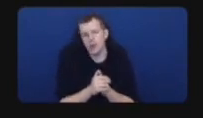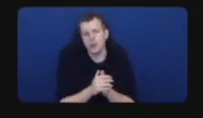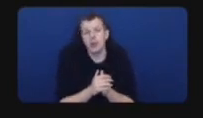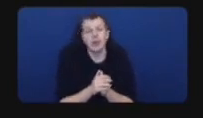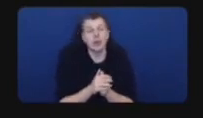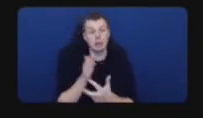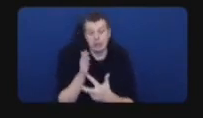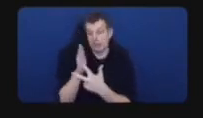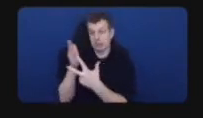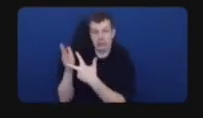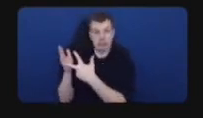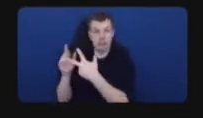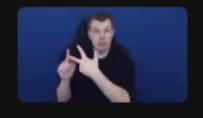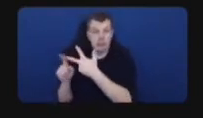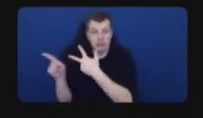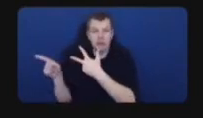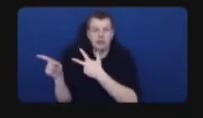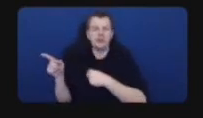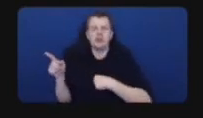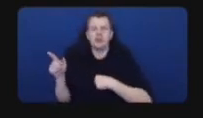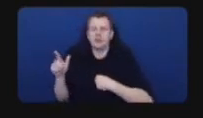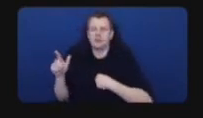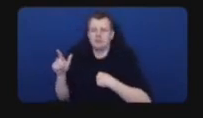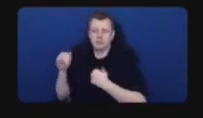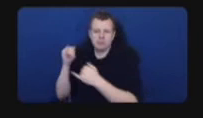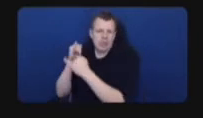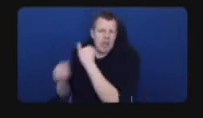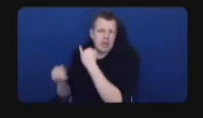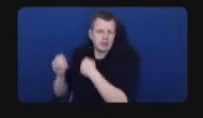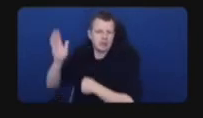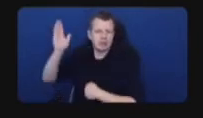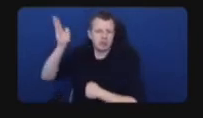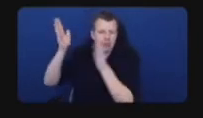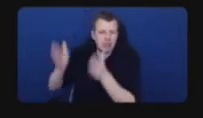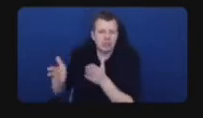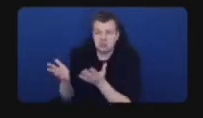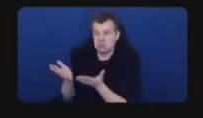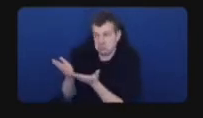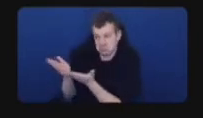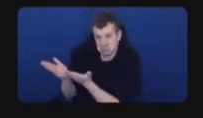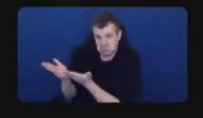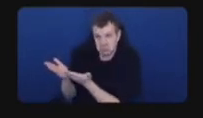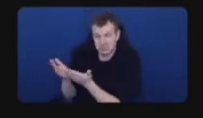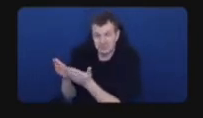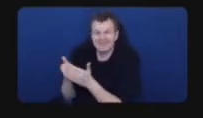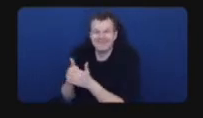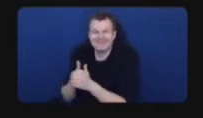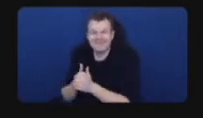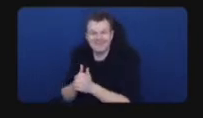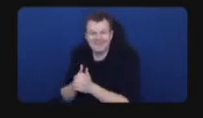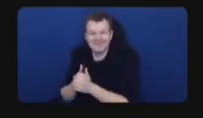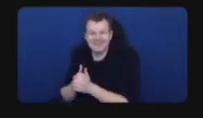好，接下来我们来说我们最后一个演讲人。